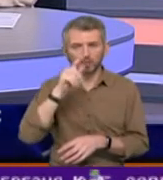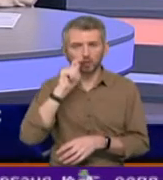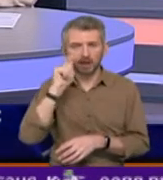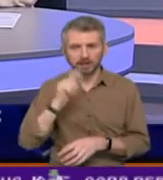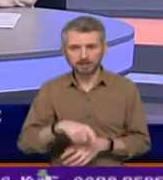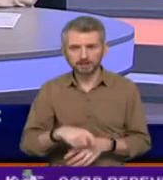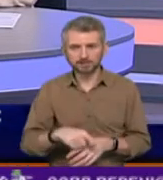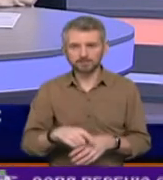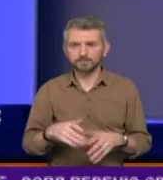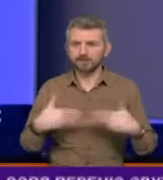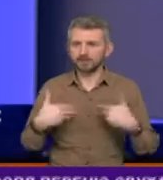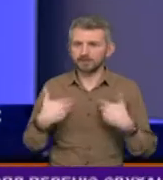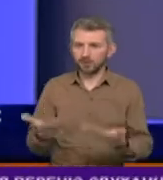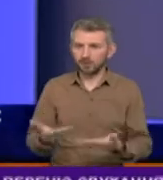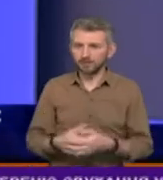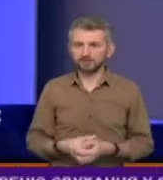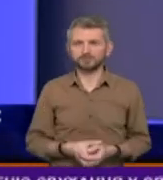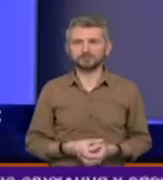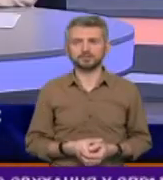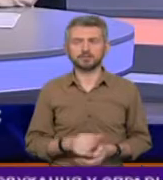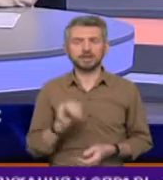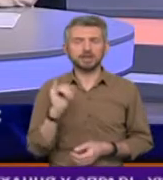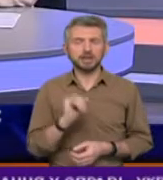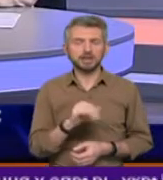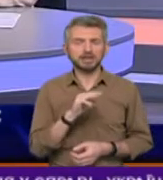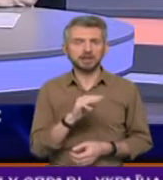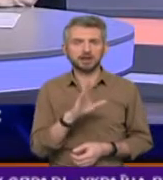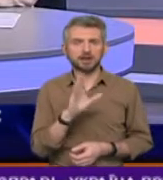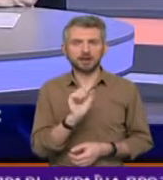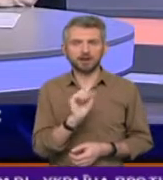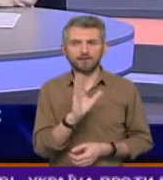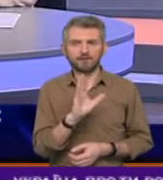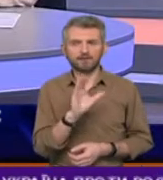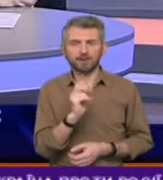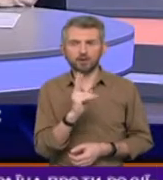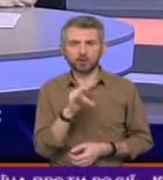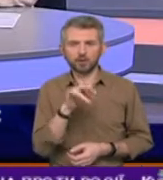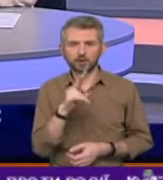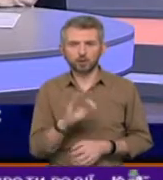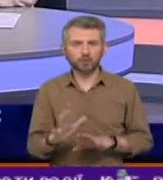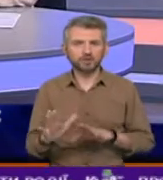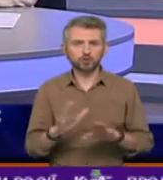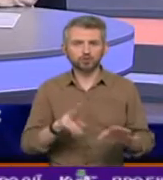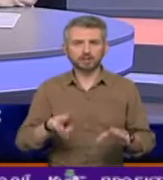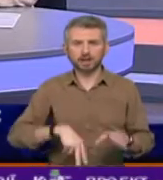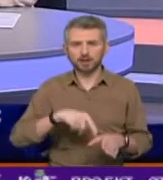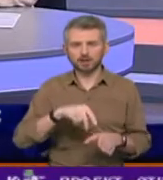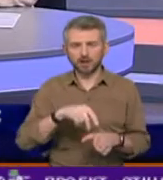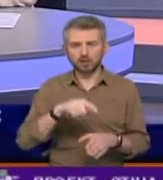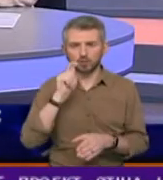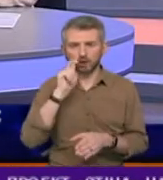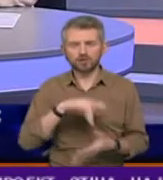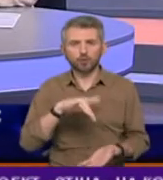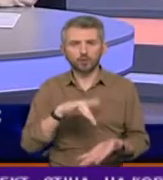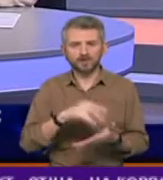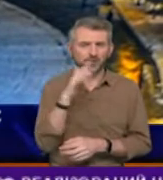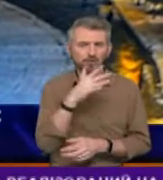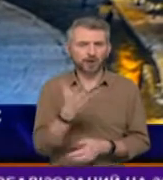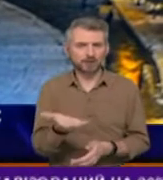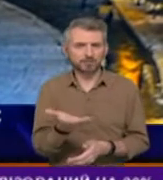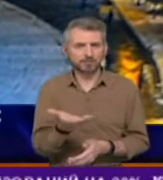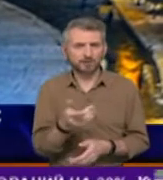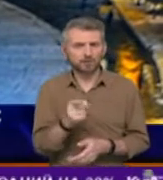хто має бажання і необхідність, звичайно, бути разом з нами у прямому ефірі, тому що в наших програмах за всіх час ми піднімаємо лише ті теми,